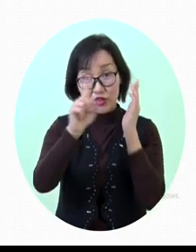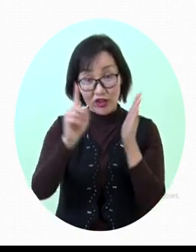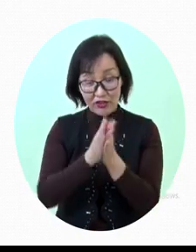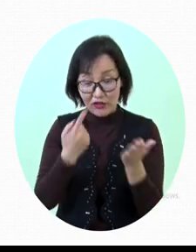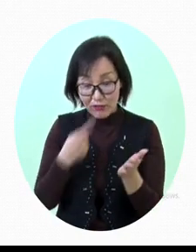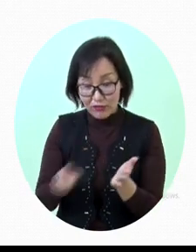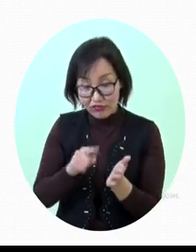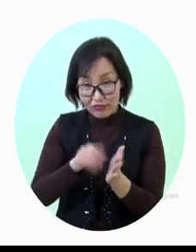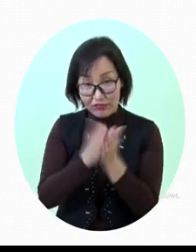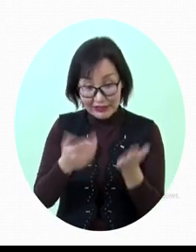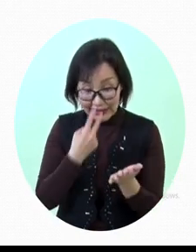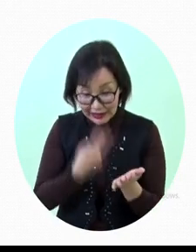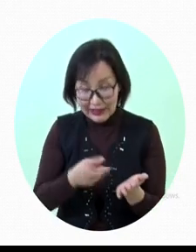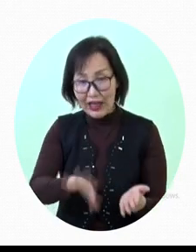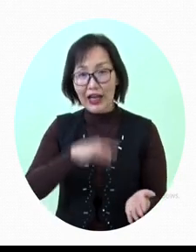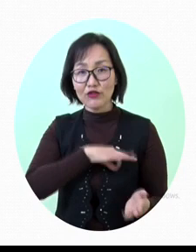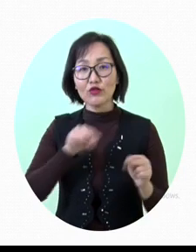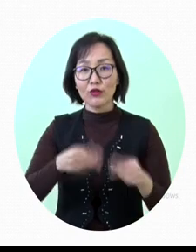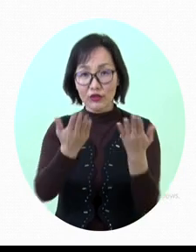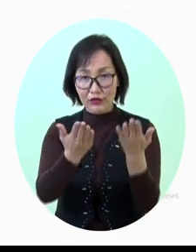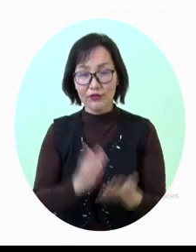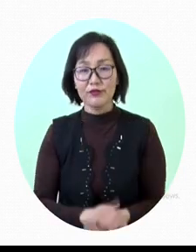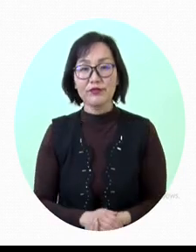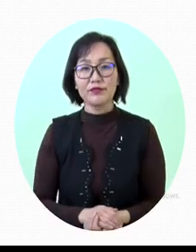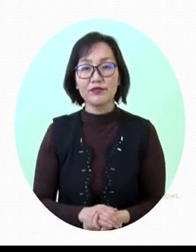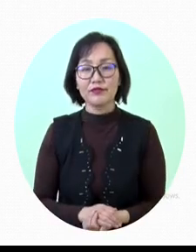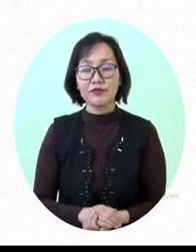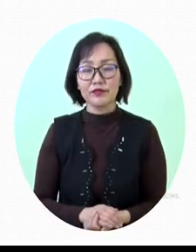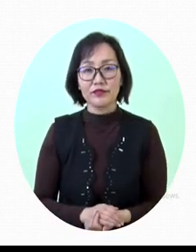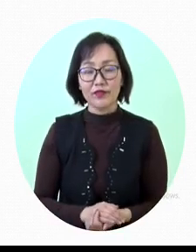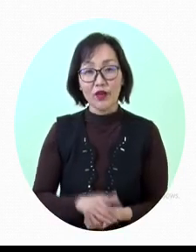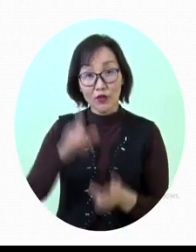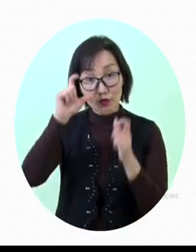сурах бичгийнхаа 131-р хуудсыг мөн ашиглаж болно.